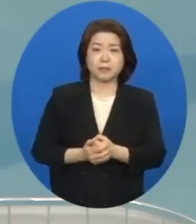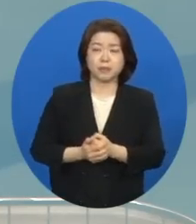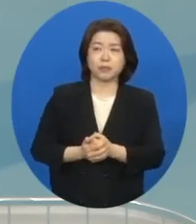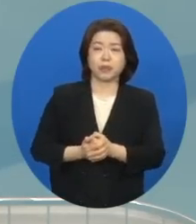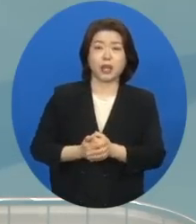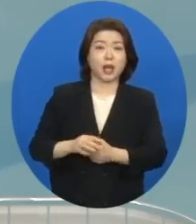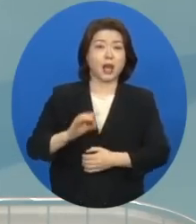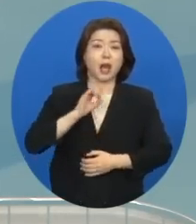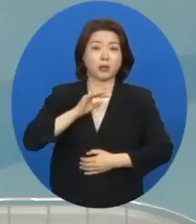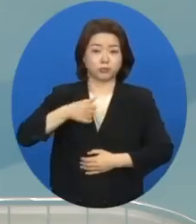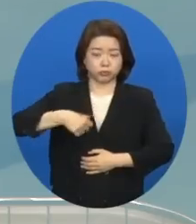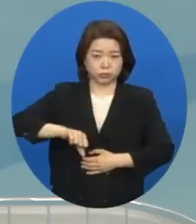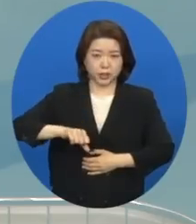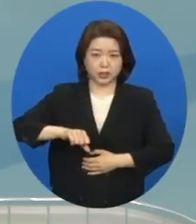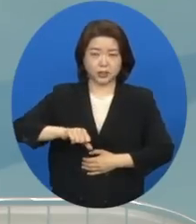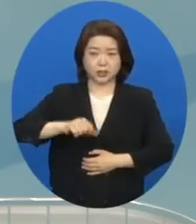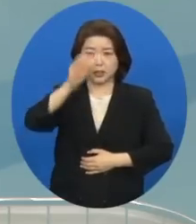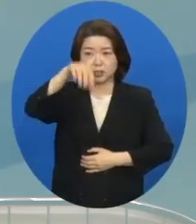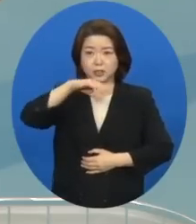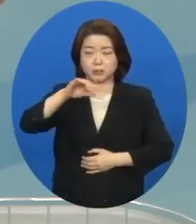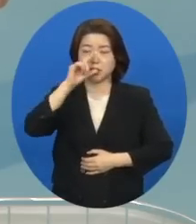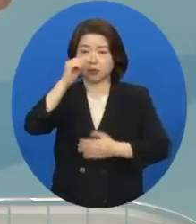당신의 독생자를 십자가에 못 박으시고,